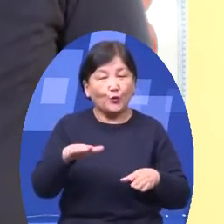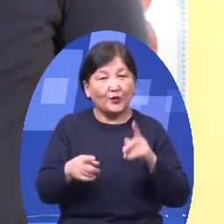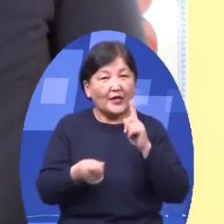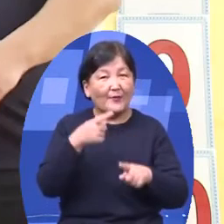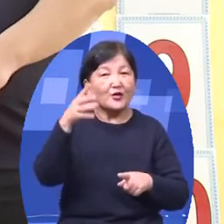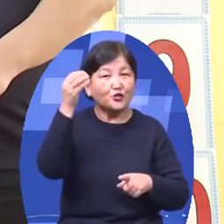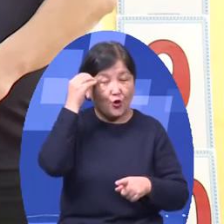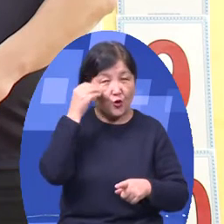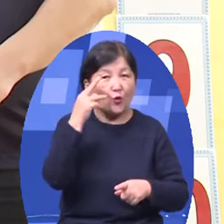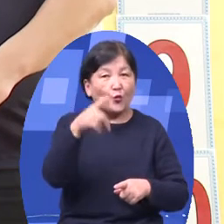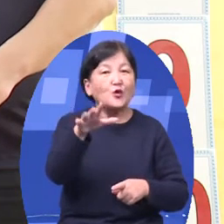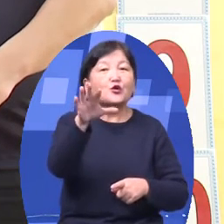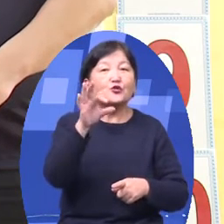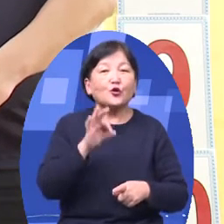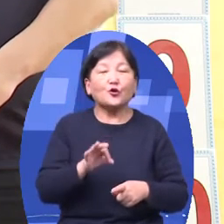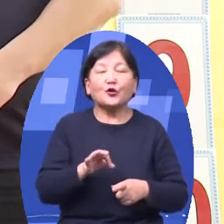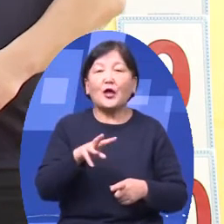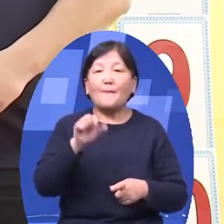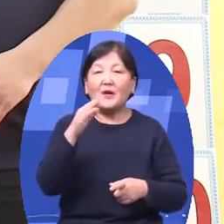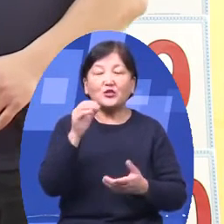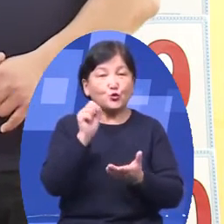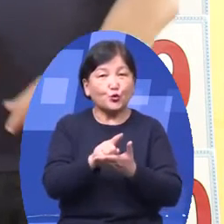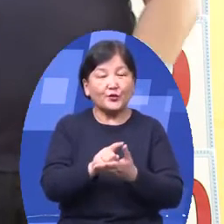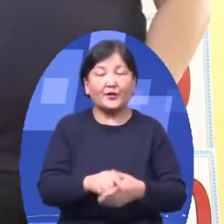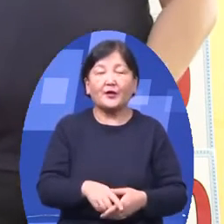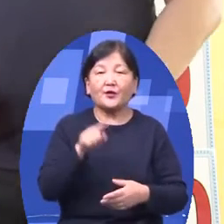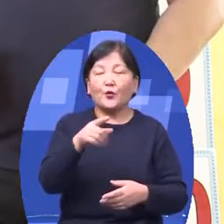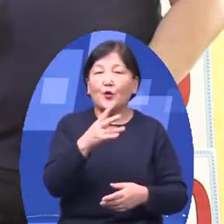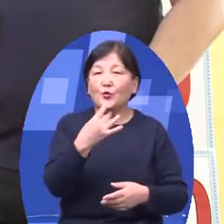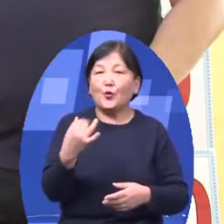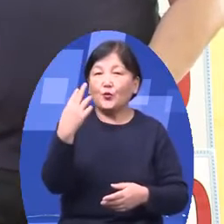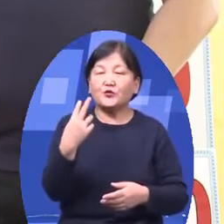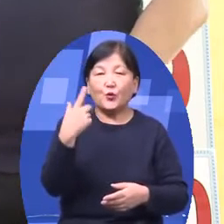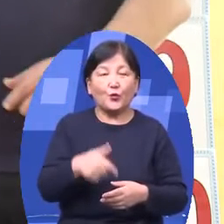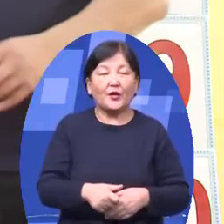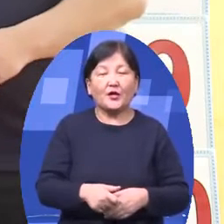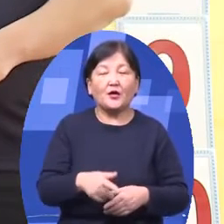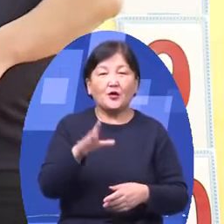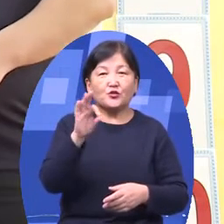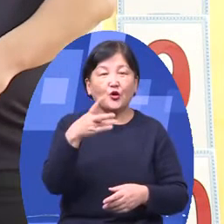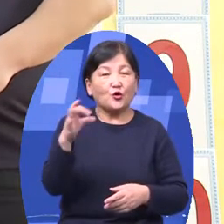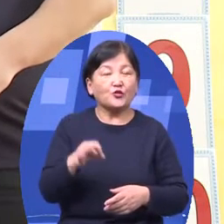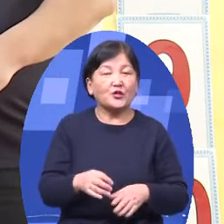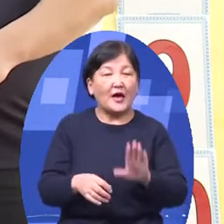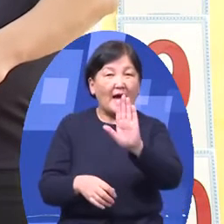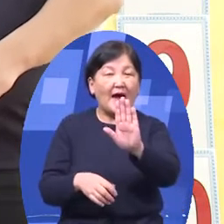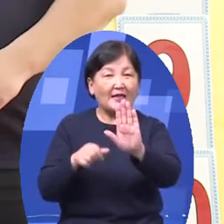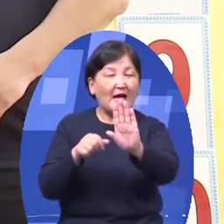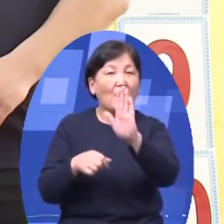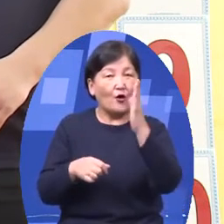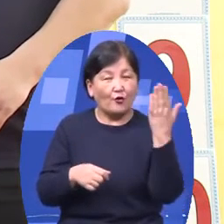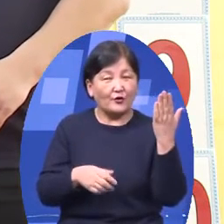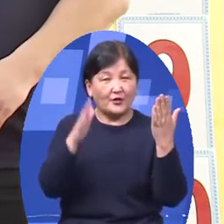цэжлэгдэхээр үг сонгол маш чухал. Зөвхөн тэр нууц үгийг ашиглан хаалга онгоолох эцэг эхчүүдээ